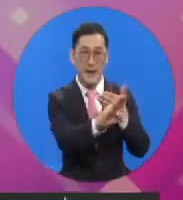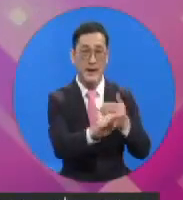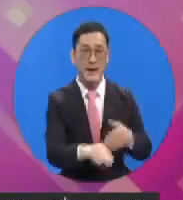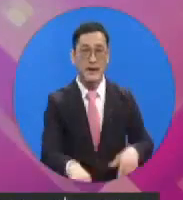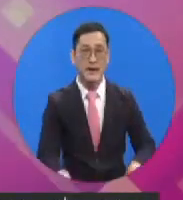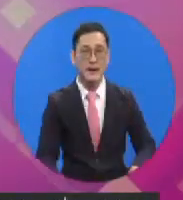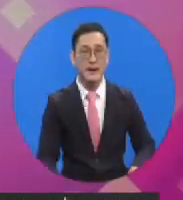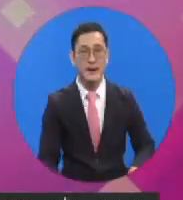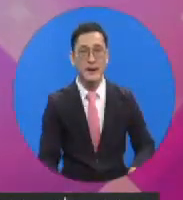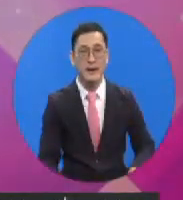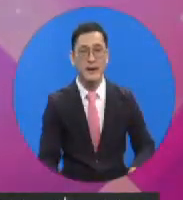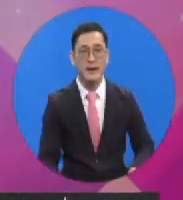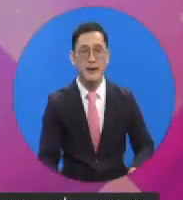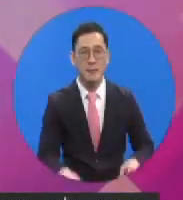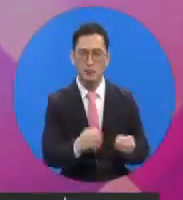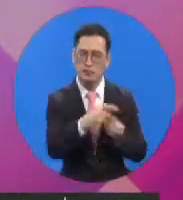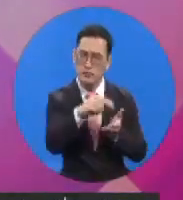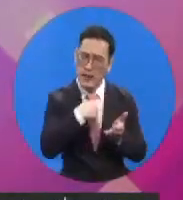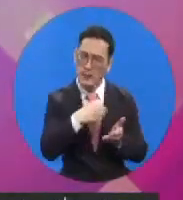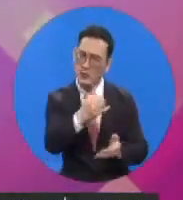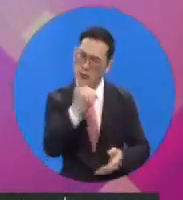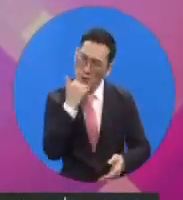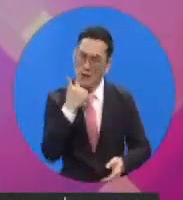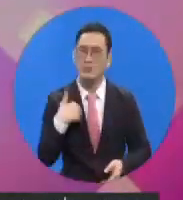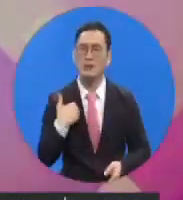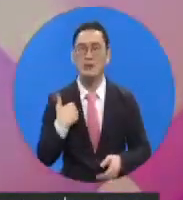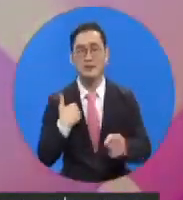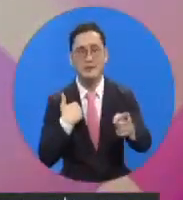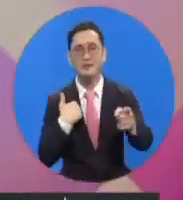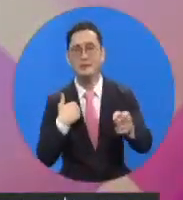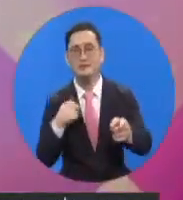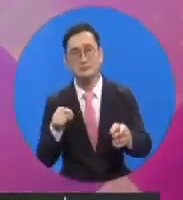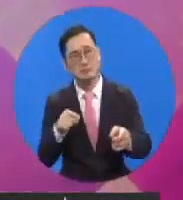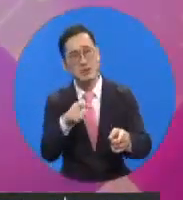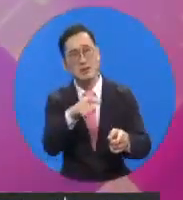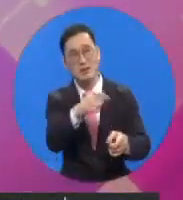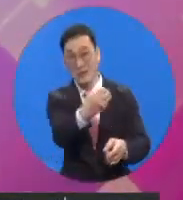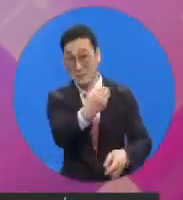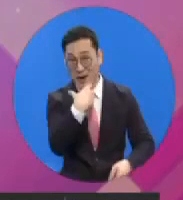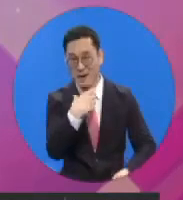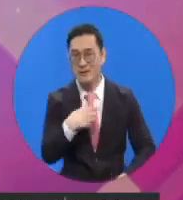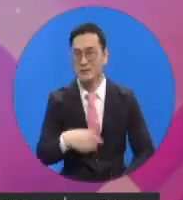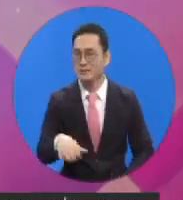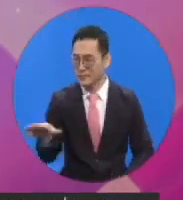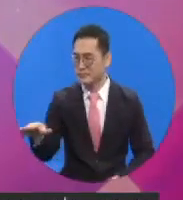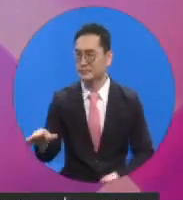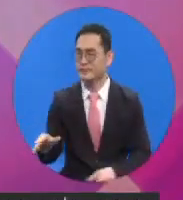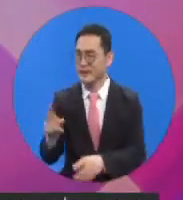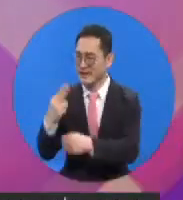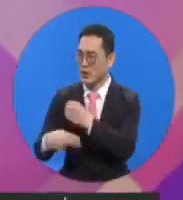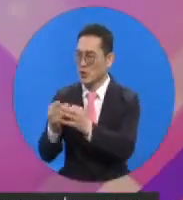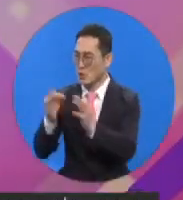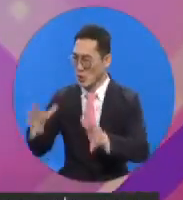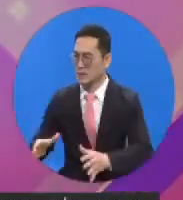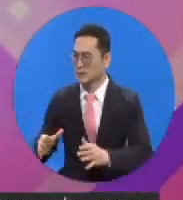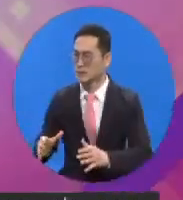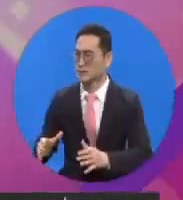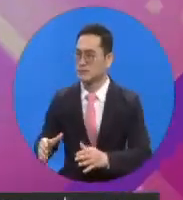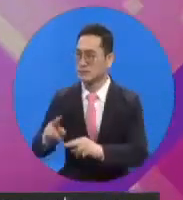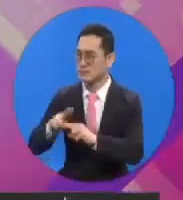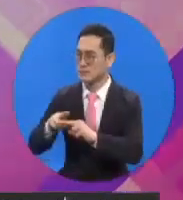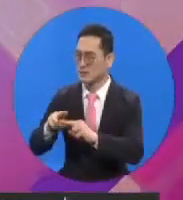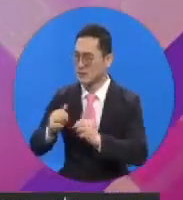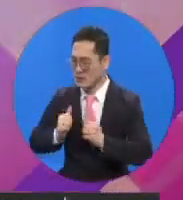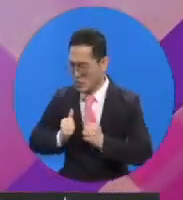통해서 임기를 지키고 소임을 당하라 라는 메시지를 직접 줬다. 윤 총장이 이렇게 밝힌 겁니다.